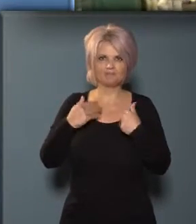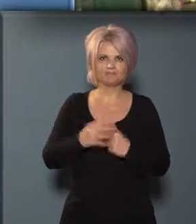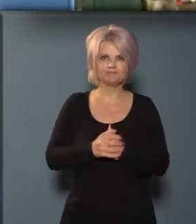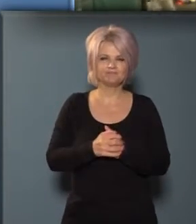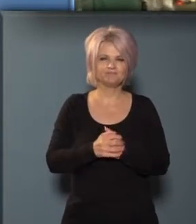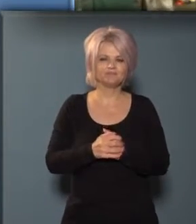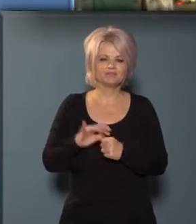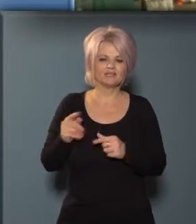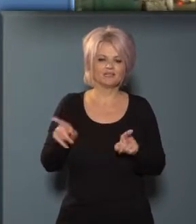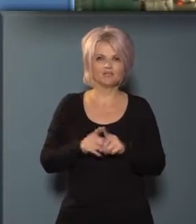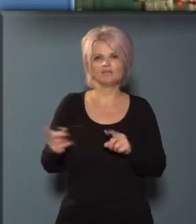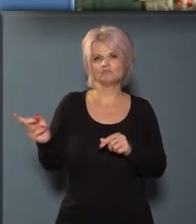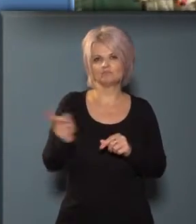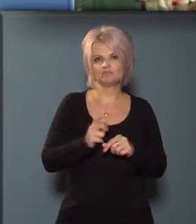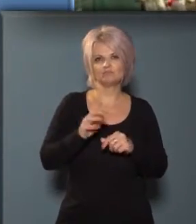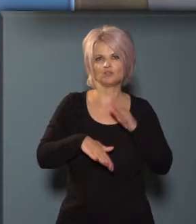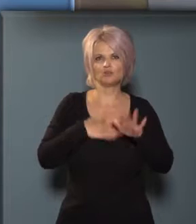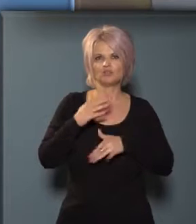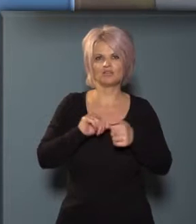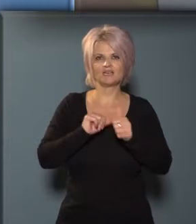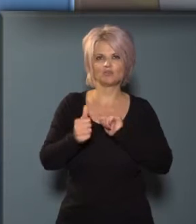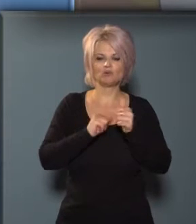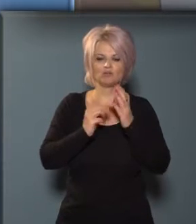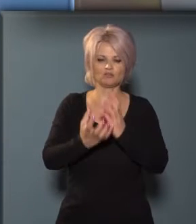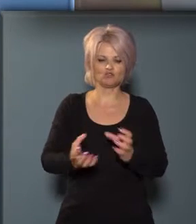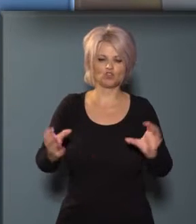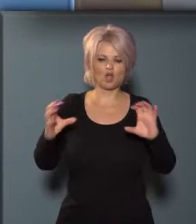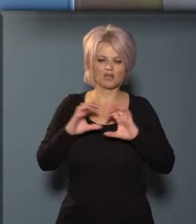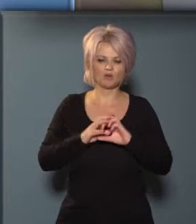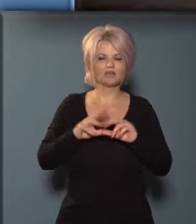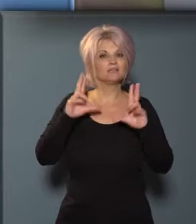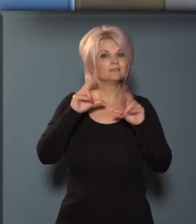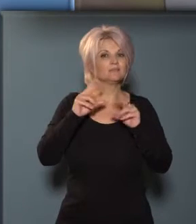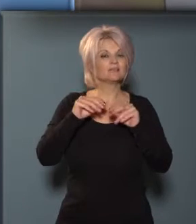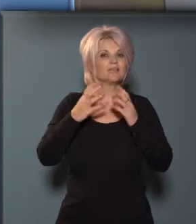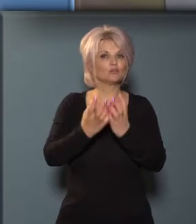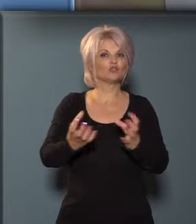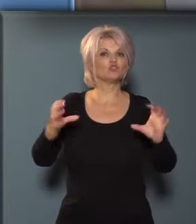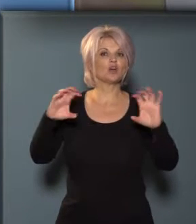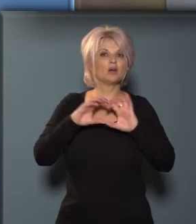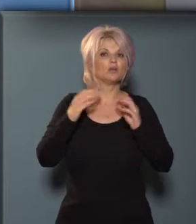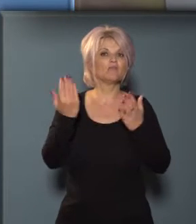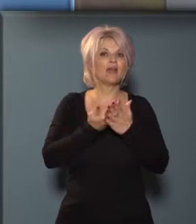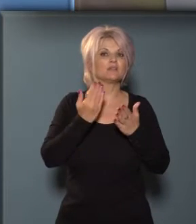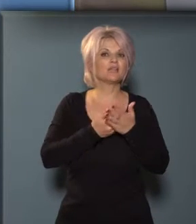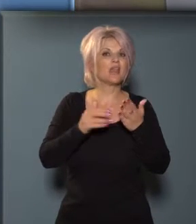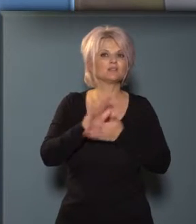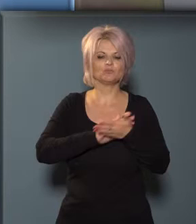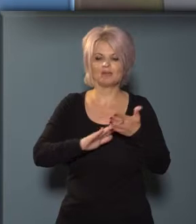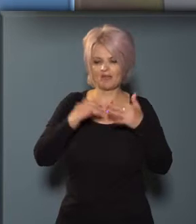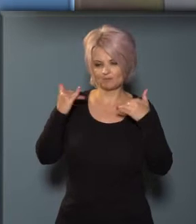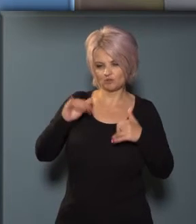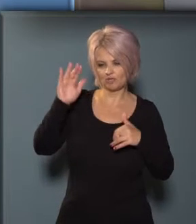és így kerültem ide, a Soroksári Sportcsarnokba. Beszéljük egy kicsit a csarnok felhasználhatóságáról. Most itt éppen